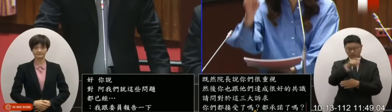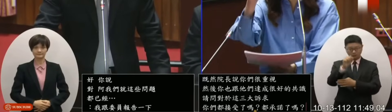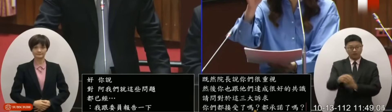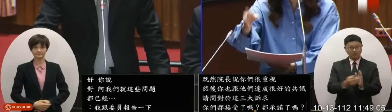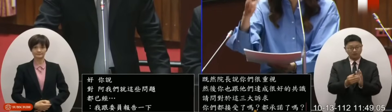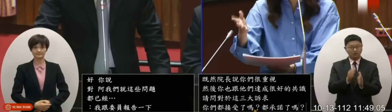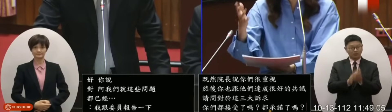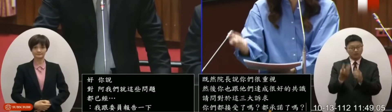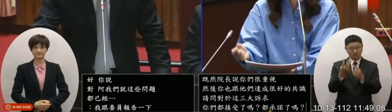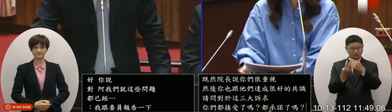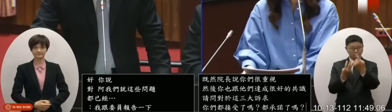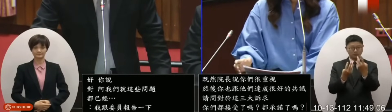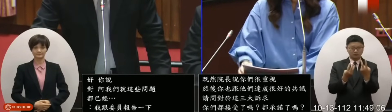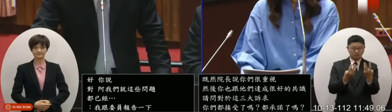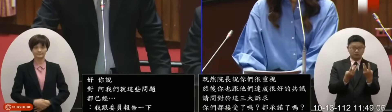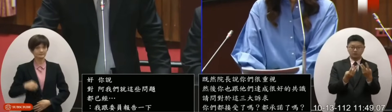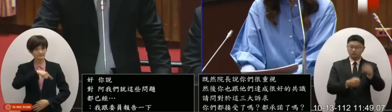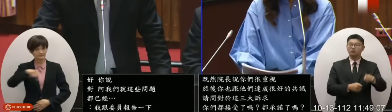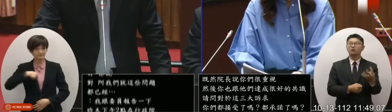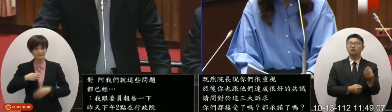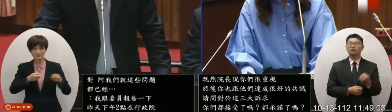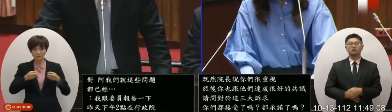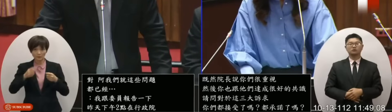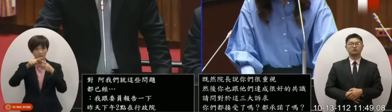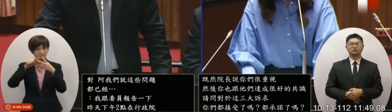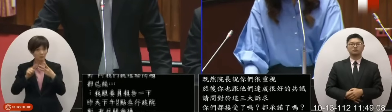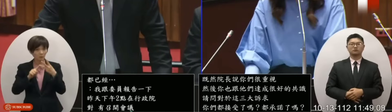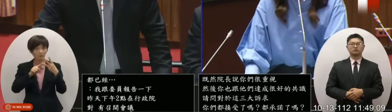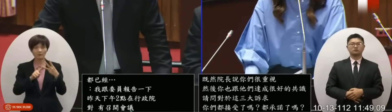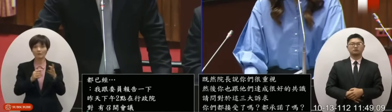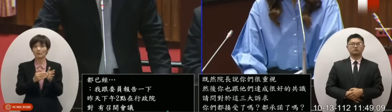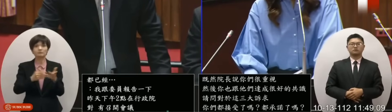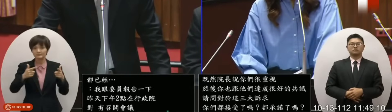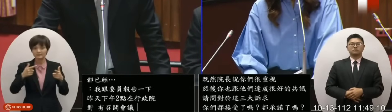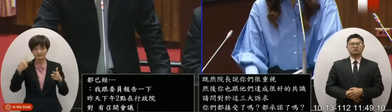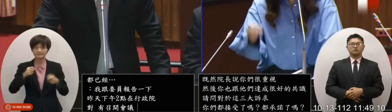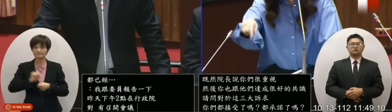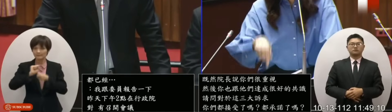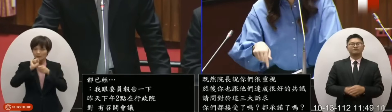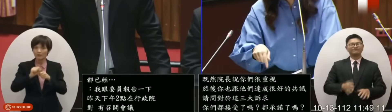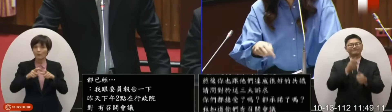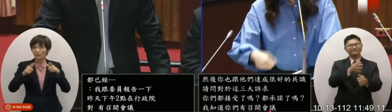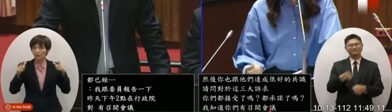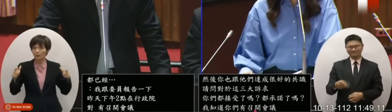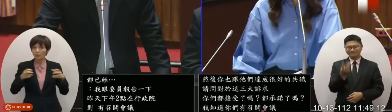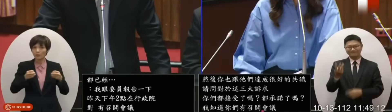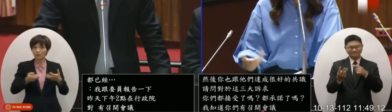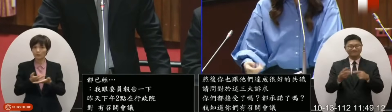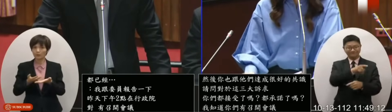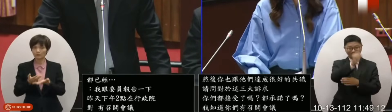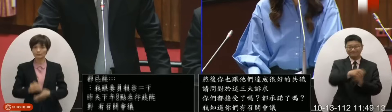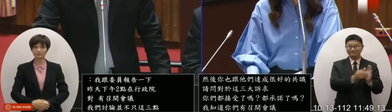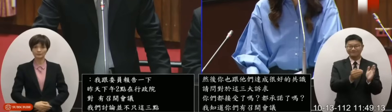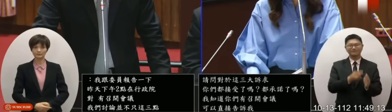了吗？还是接受了一点、两点、三点？ 我们讨论的并不止这三点，我们讨论的更为广泛。 那我要知道这三点你们有没有接